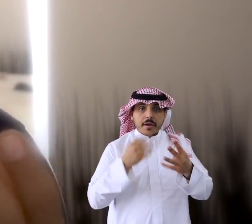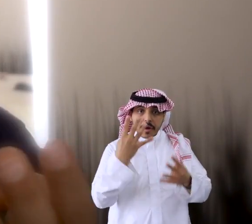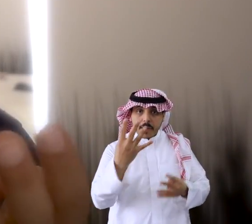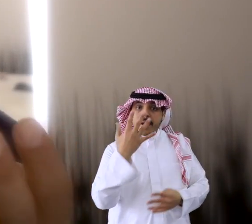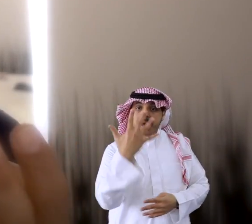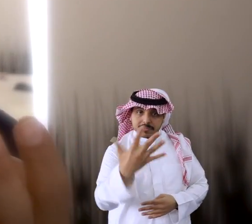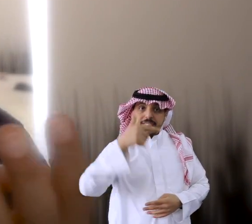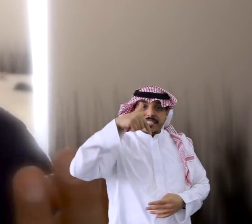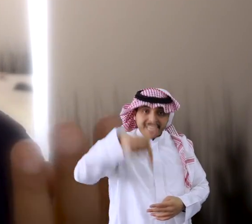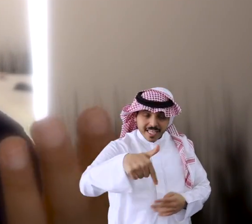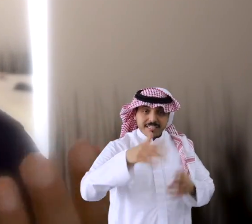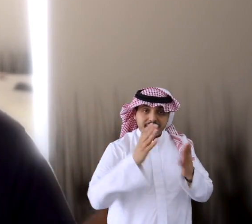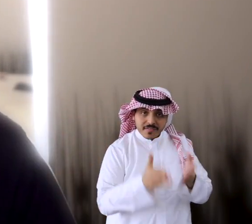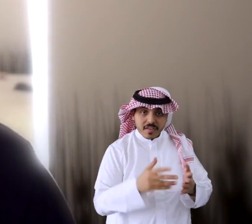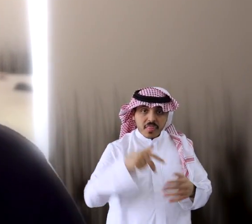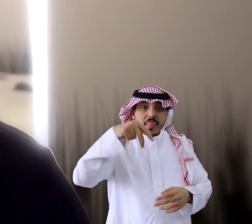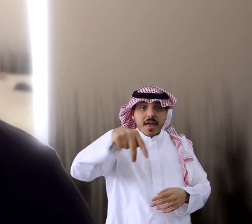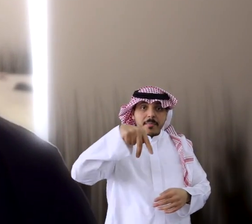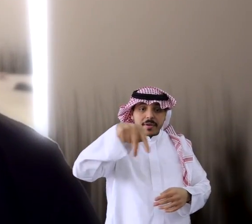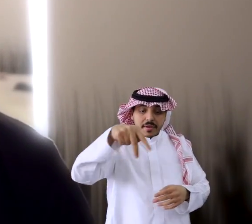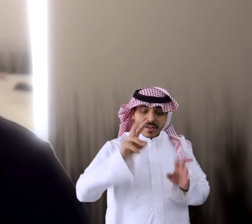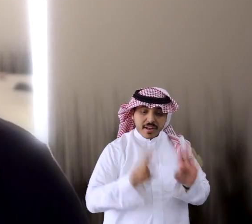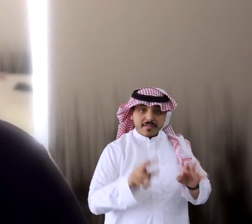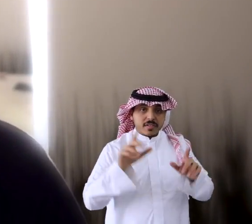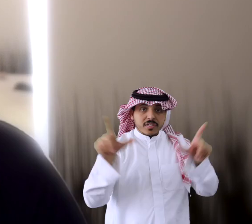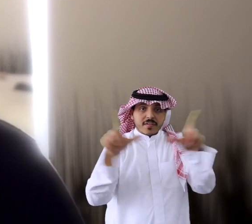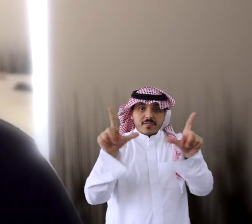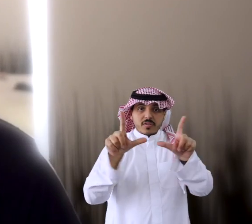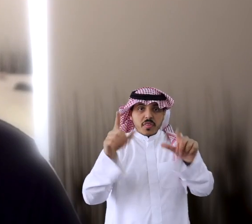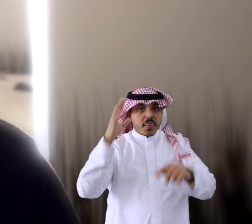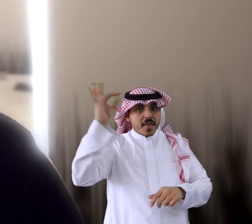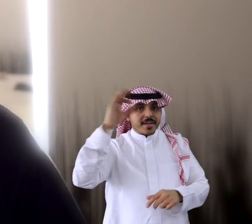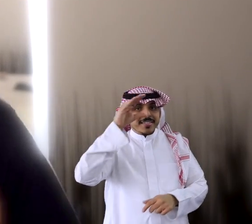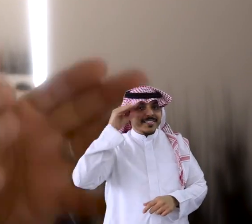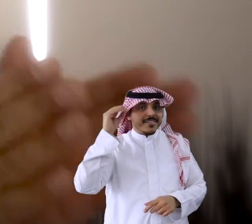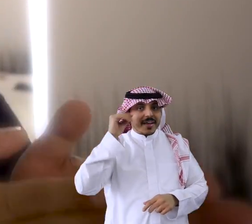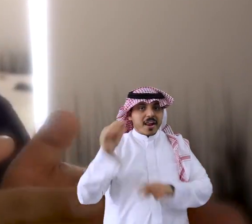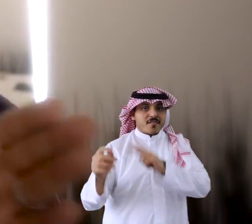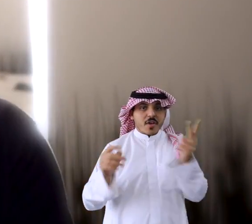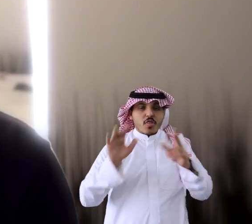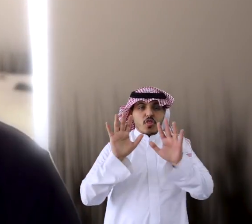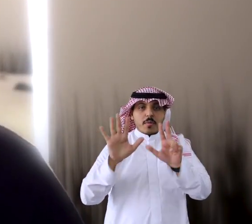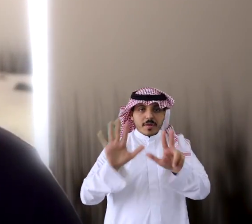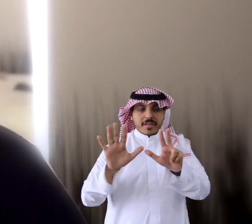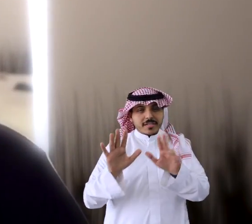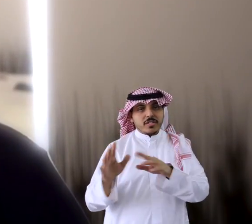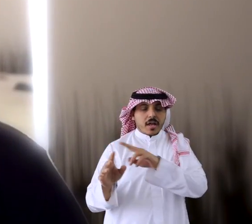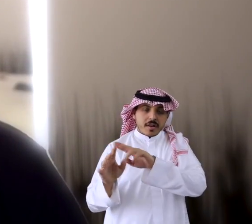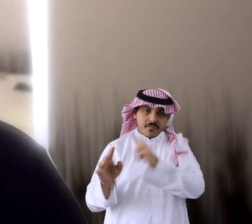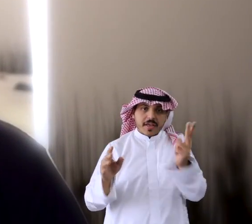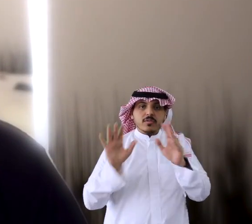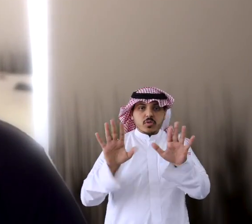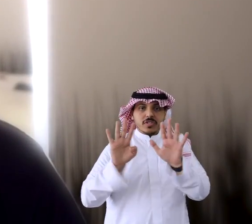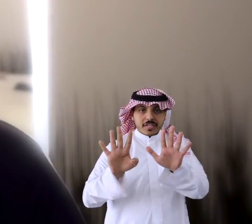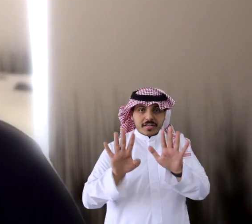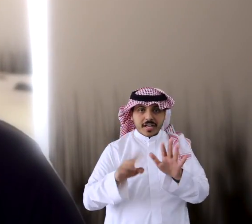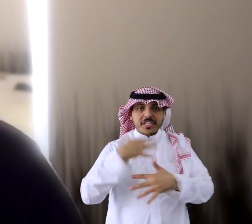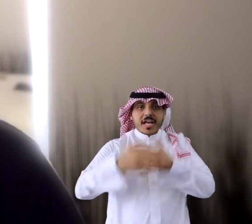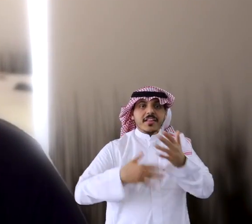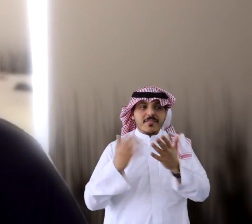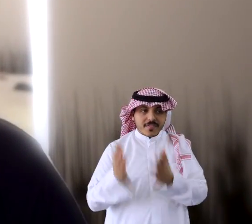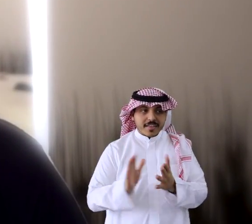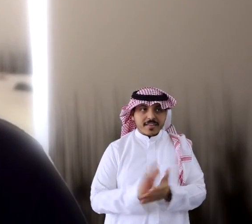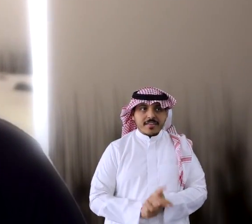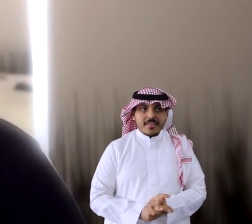الخامسة، السادسة، السابعة والثامنة من نفس التلفزيونات الذكية لسامسونج لعام 2018 و2019 هتحصل على هذا